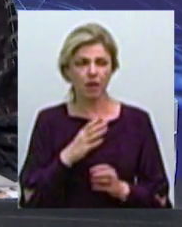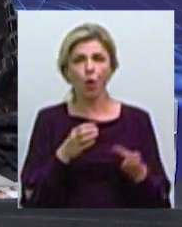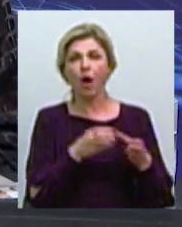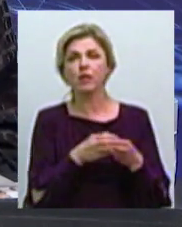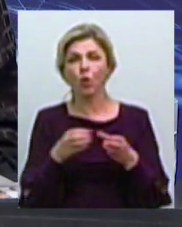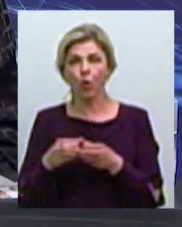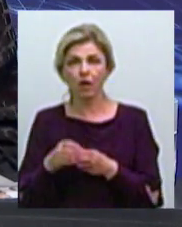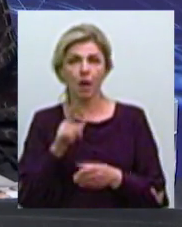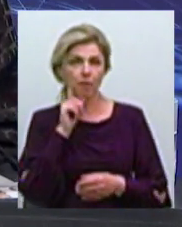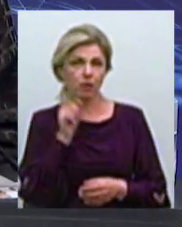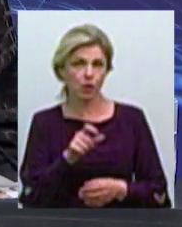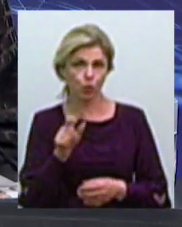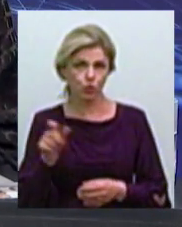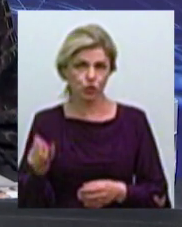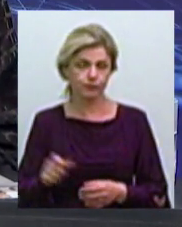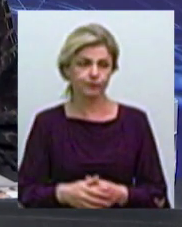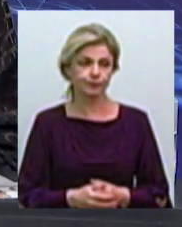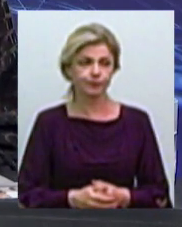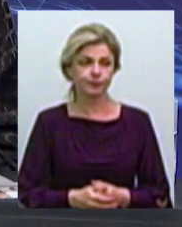молодежи, значит, это